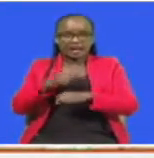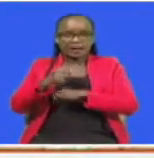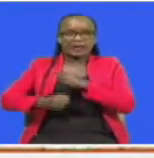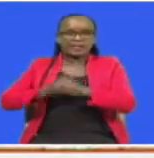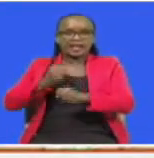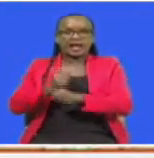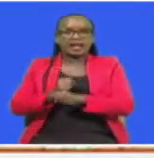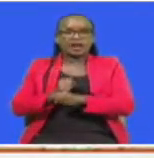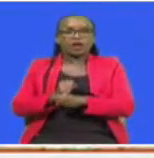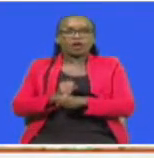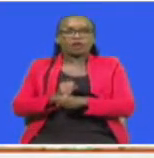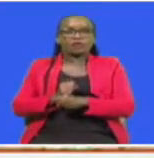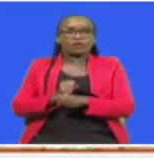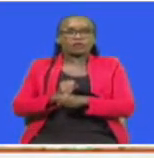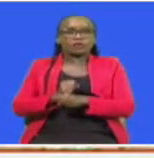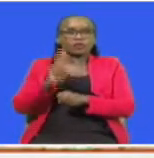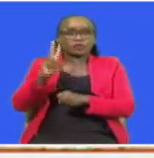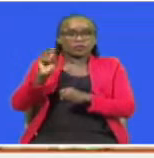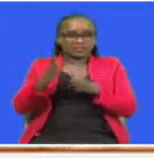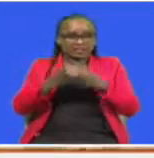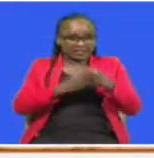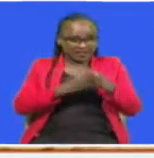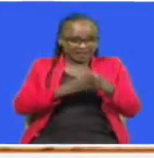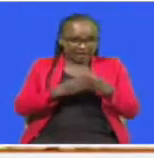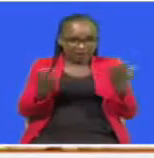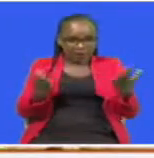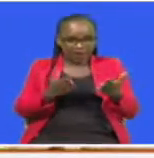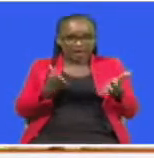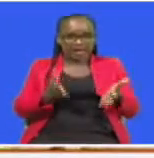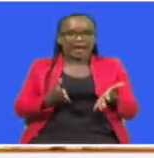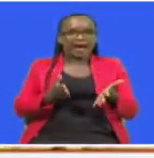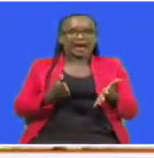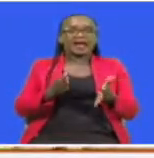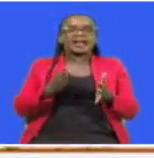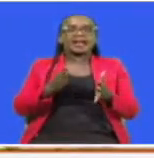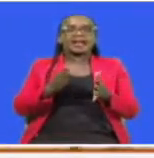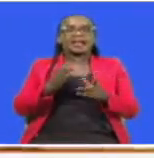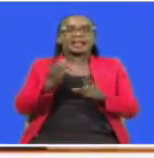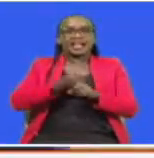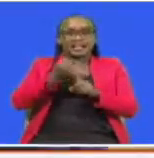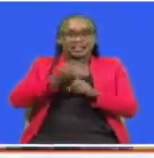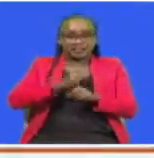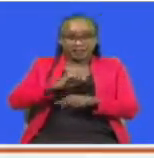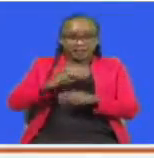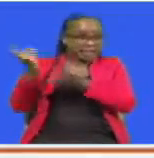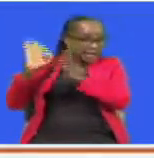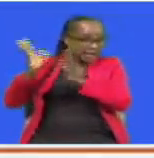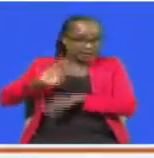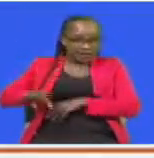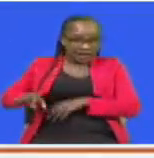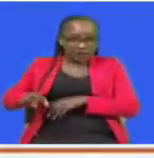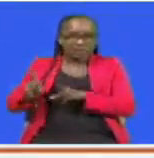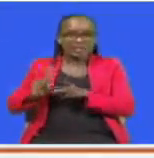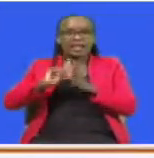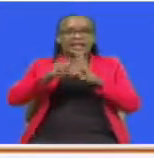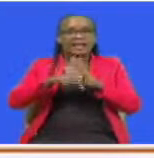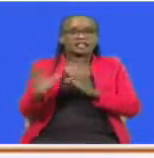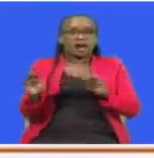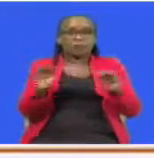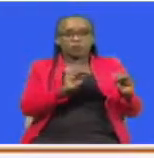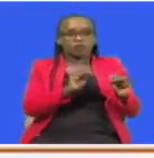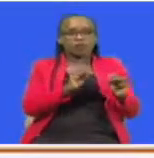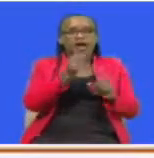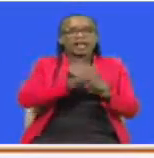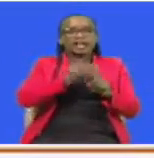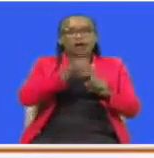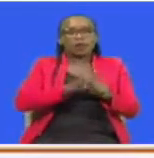mwaka 2009, makao yake akiwa mji wa Mtwapa, kaunti ya Kilifi, na kisha Diani Kwale baada ya miaka